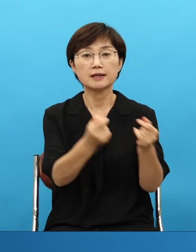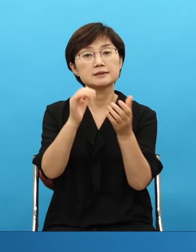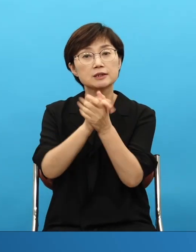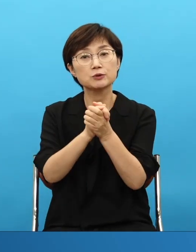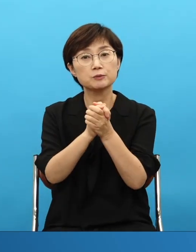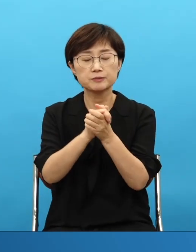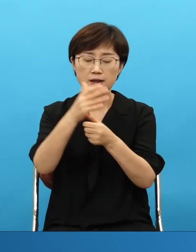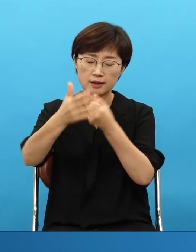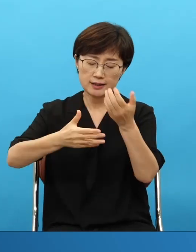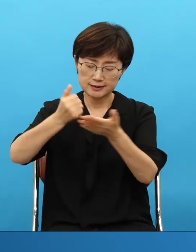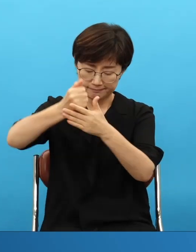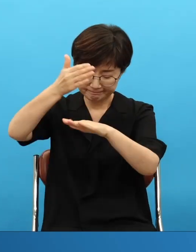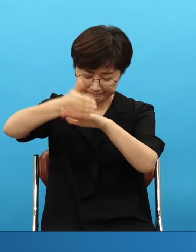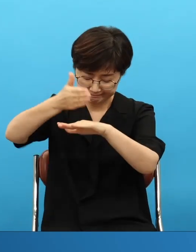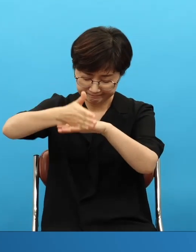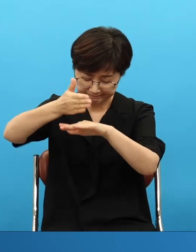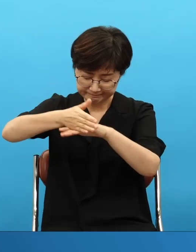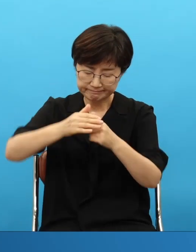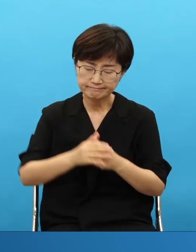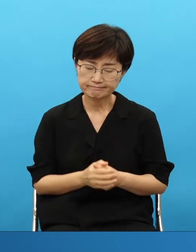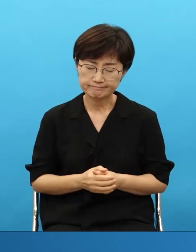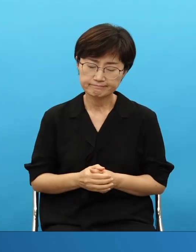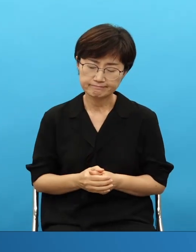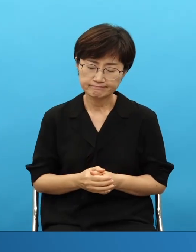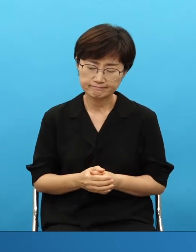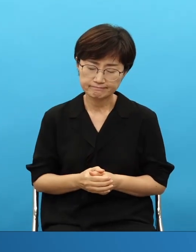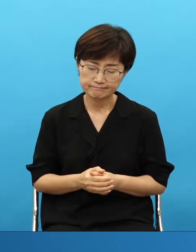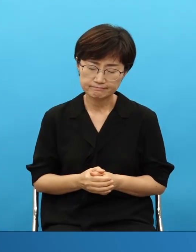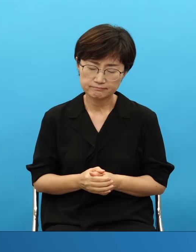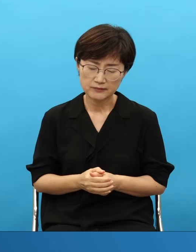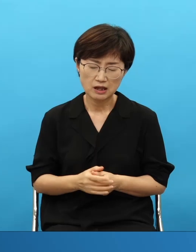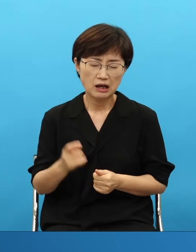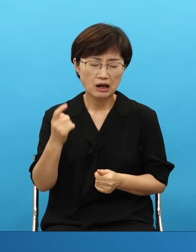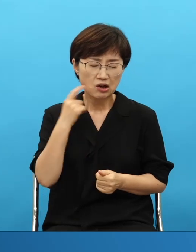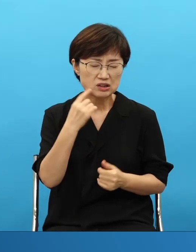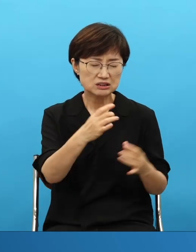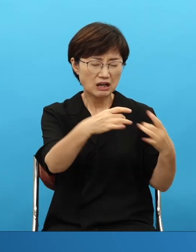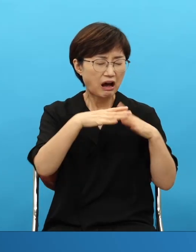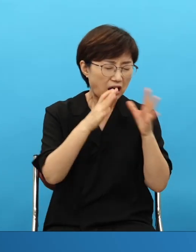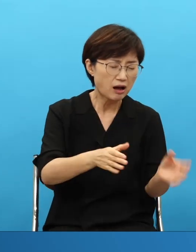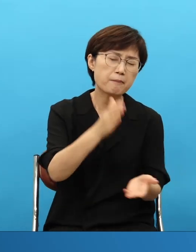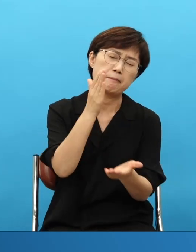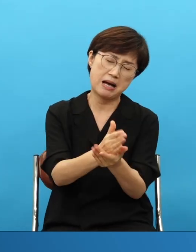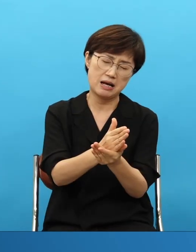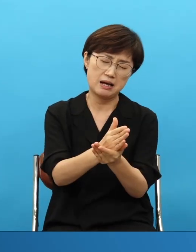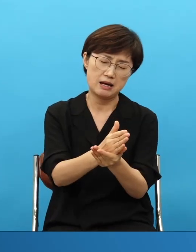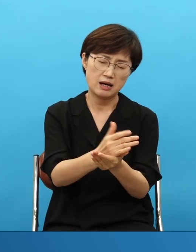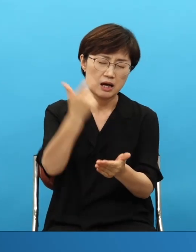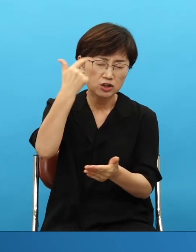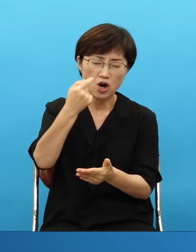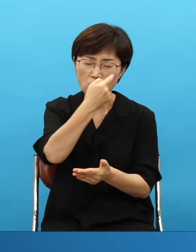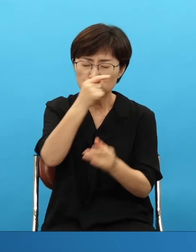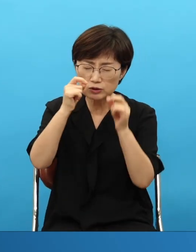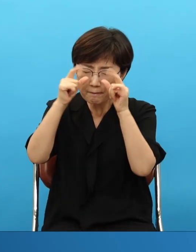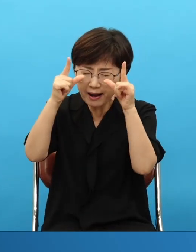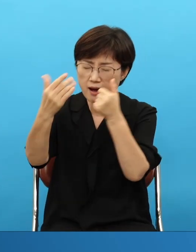기도하겠습니다. 하나님 감사드립니다. 거짓에 속지 않도록 영안을 열어주옵소서.